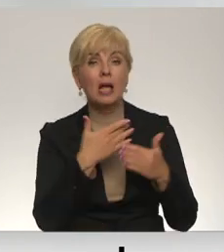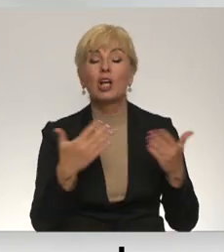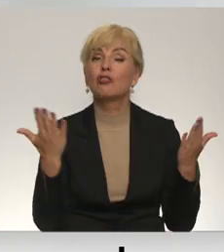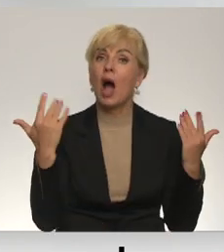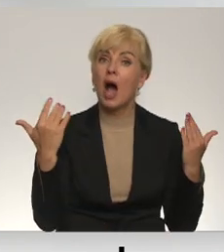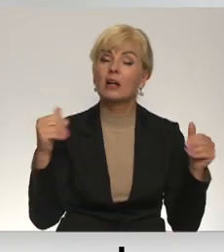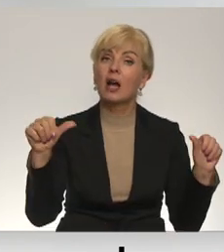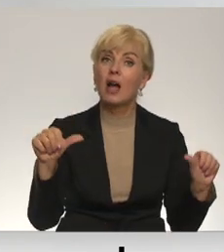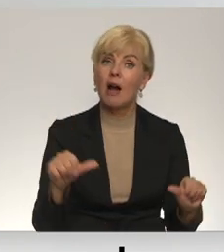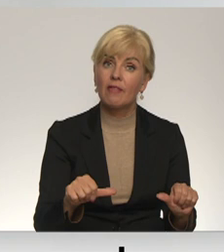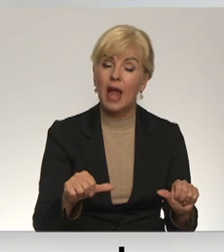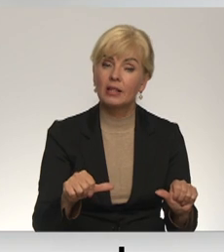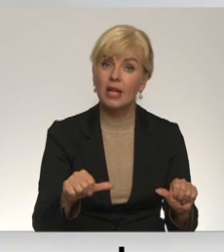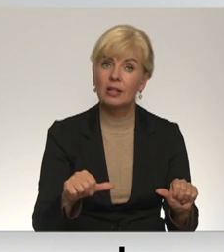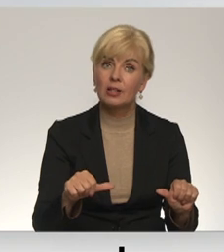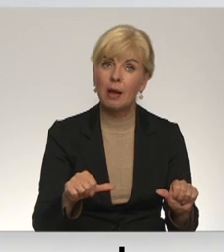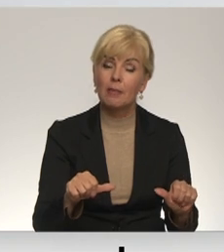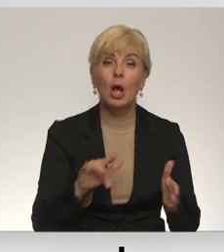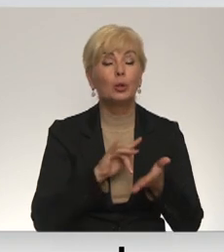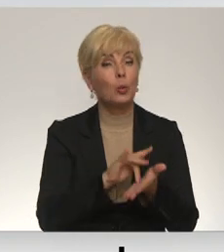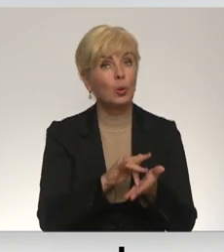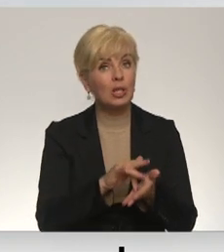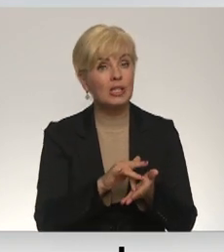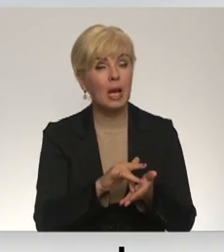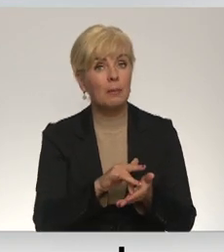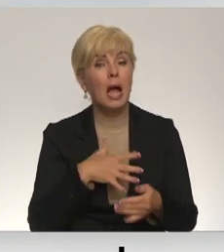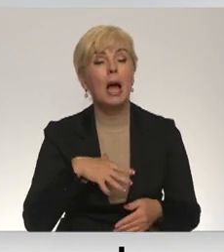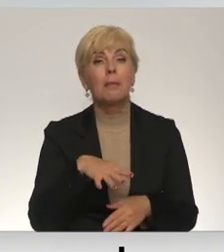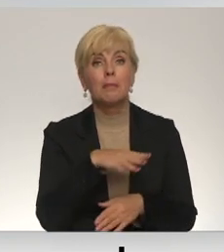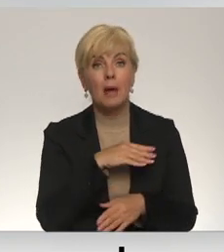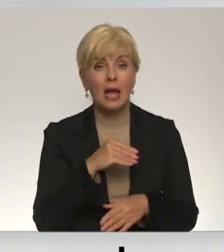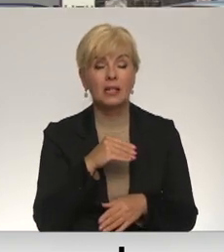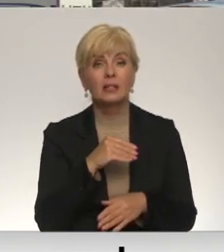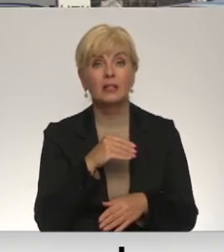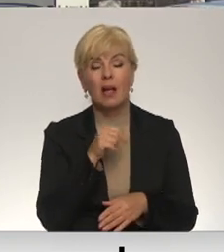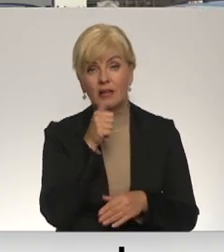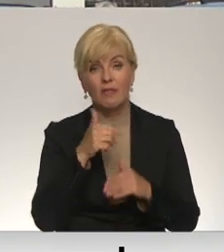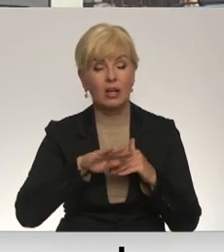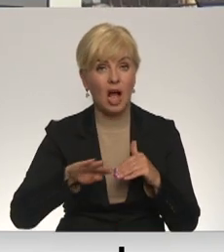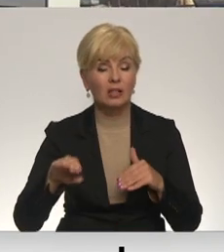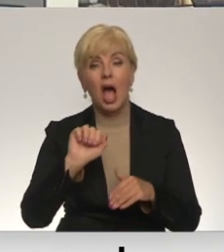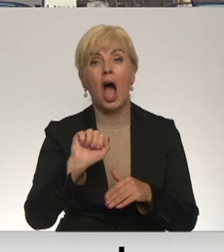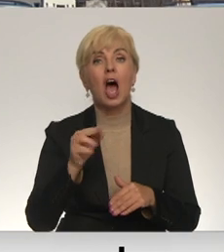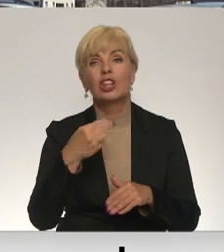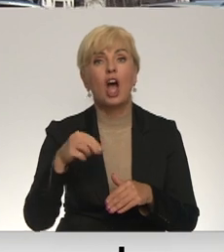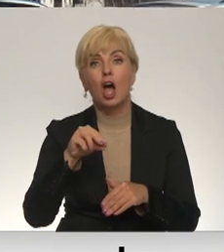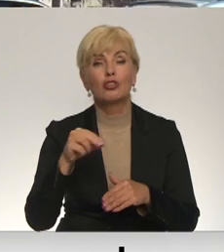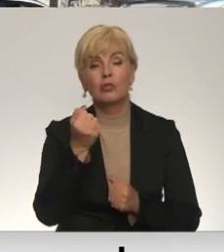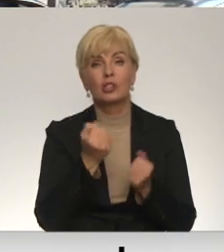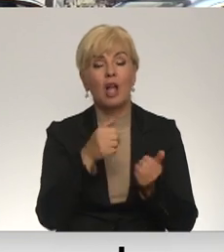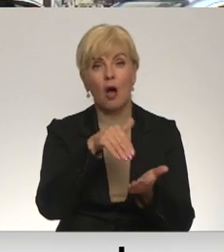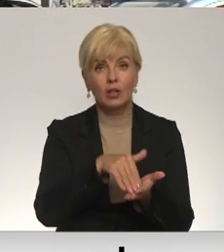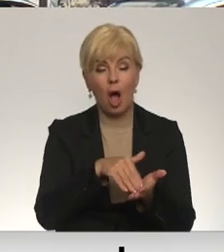sniedz pakalpojumus turistiem, mēs šo atpelnīt nevaram. Ādažu novadā par auto